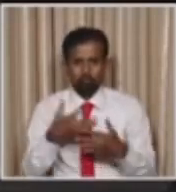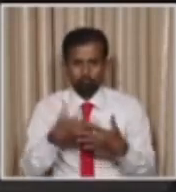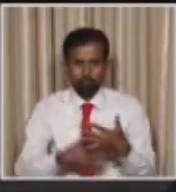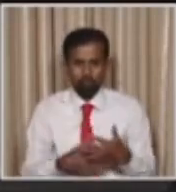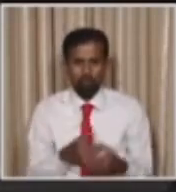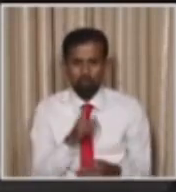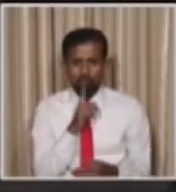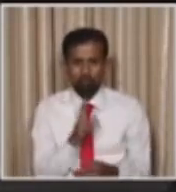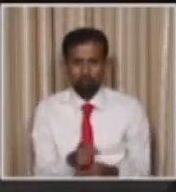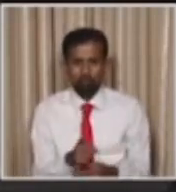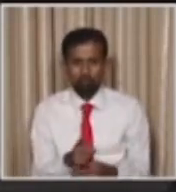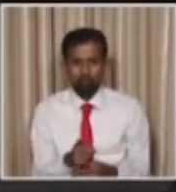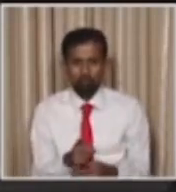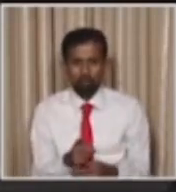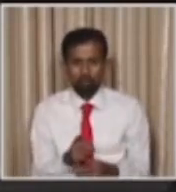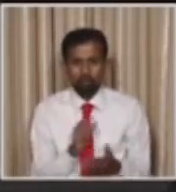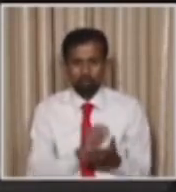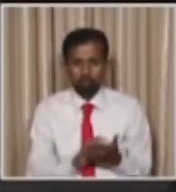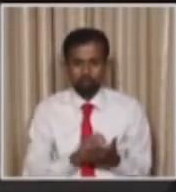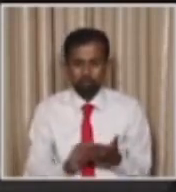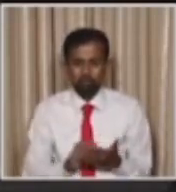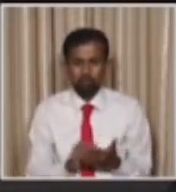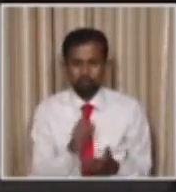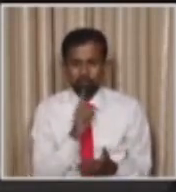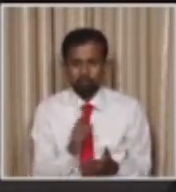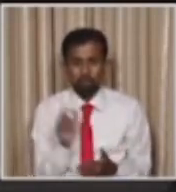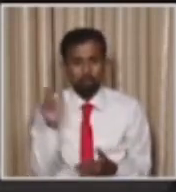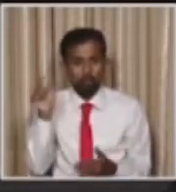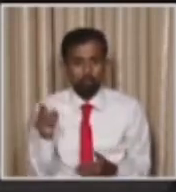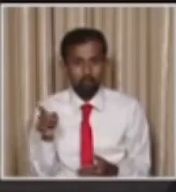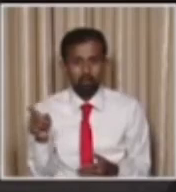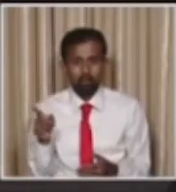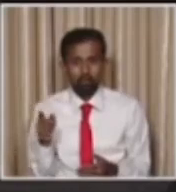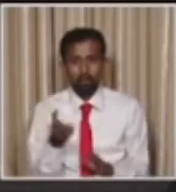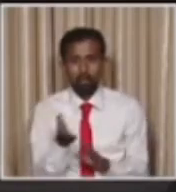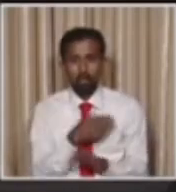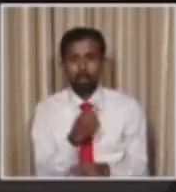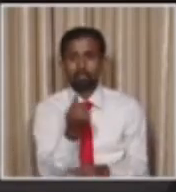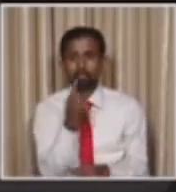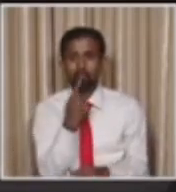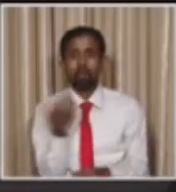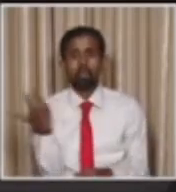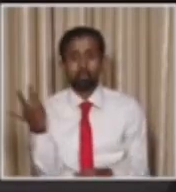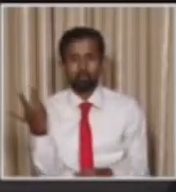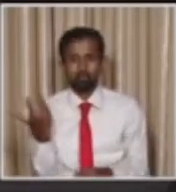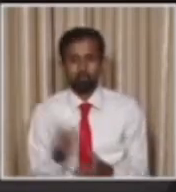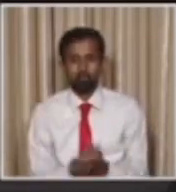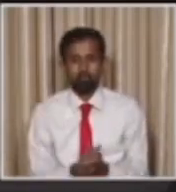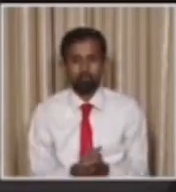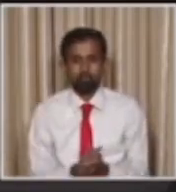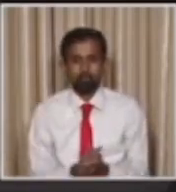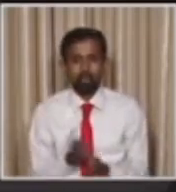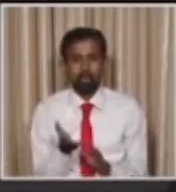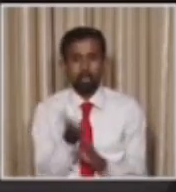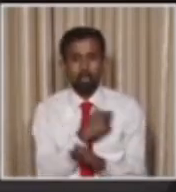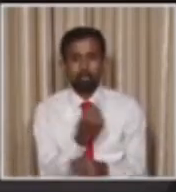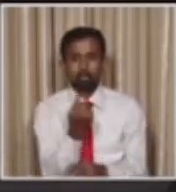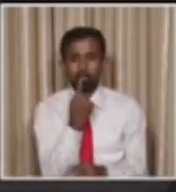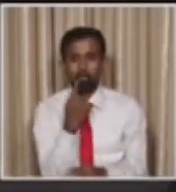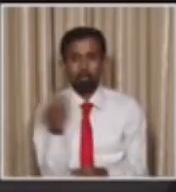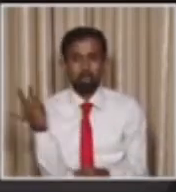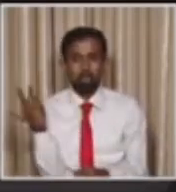කියනවා දියුරුම් ප්‍රකාශවගේ නොඑක් ආකාරයකින් එතුමාට මේක දැනුවත් කරේ නැහැ කියන එක එතුමාට දැනුවත් කරේ නැහැ කියන